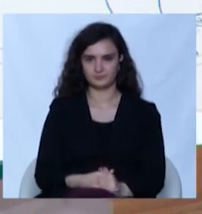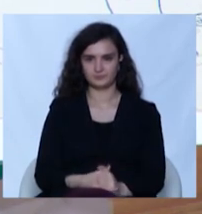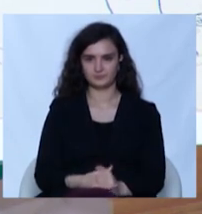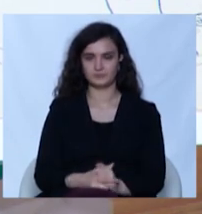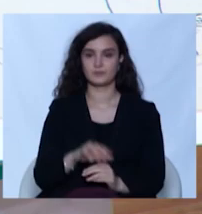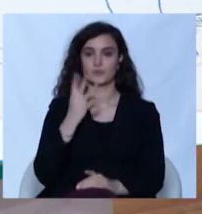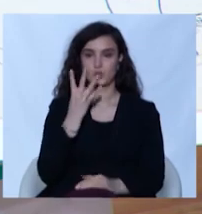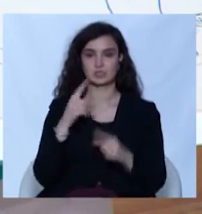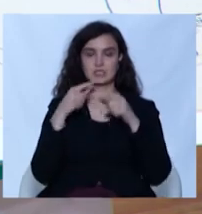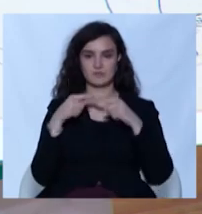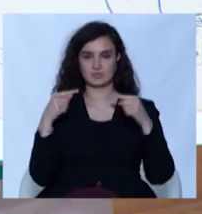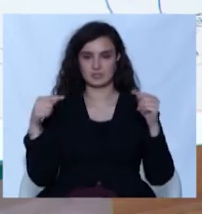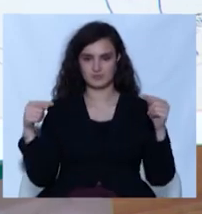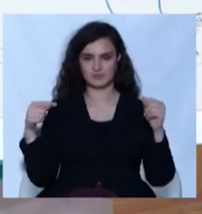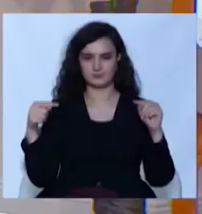ოთხი სხვადასხვა